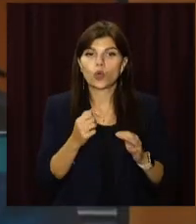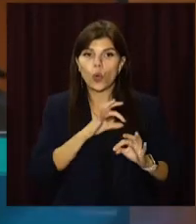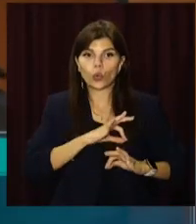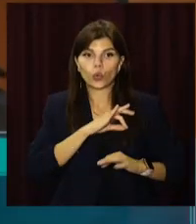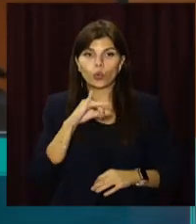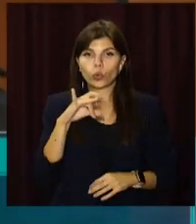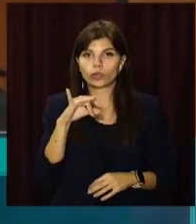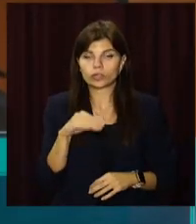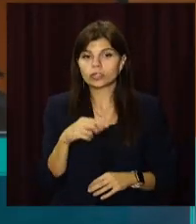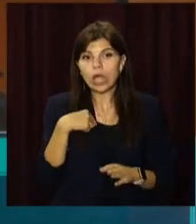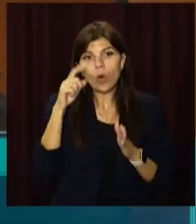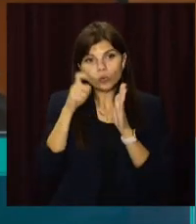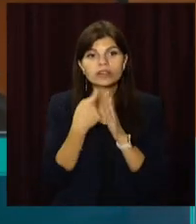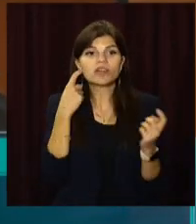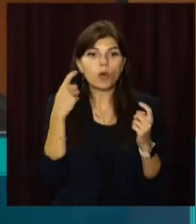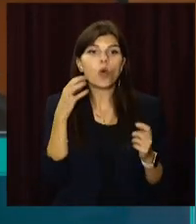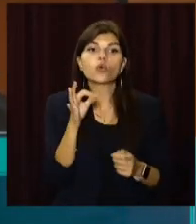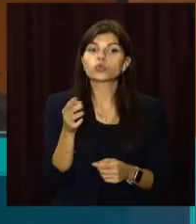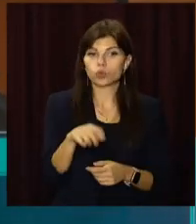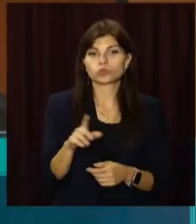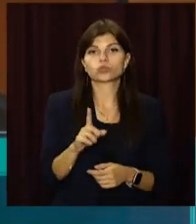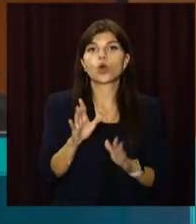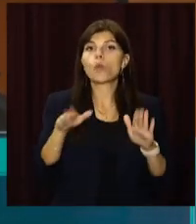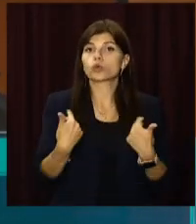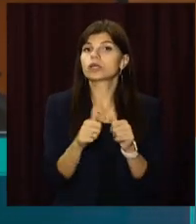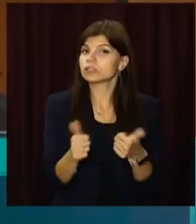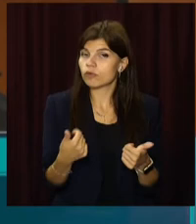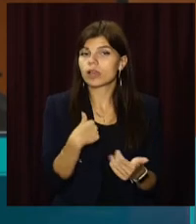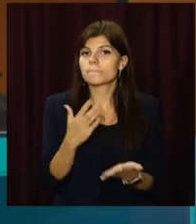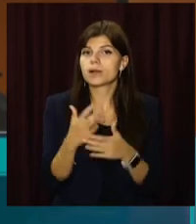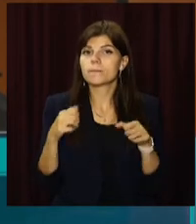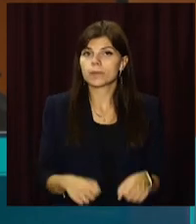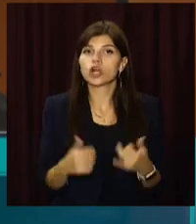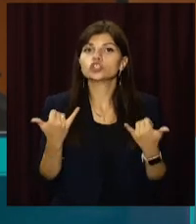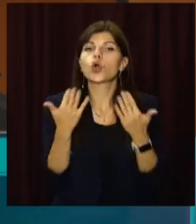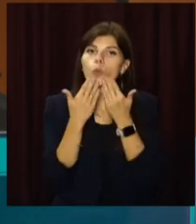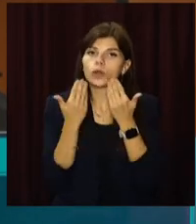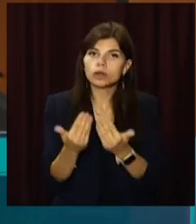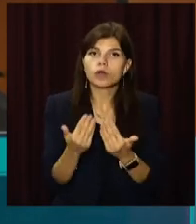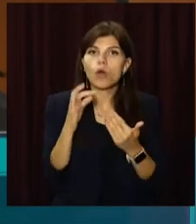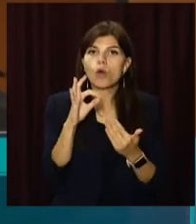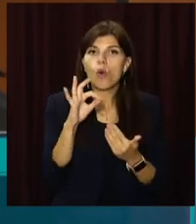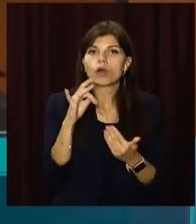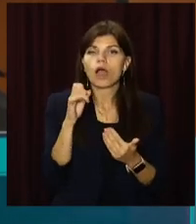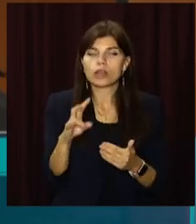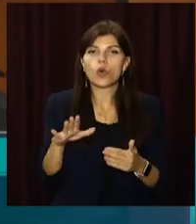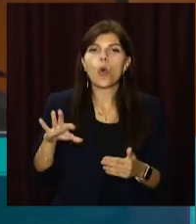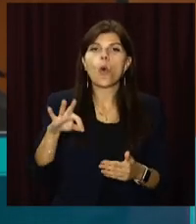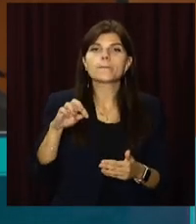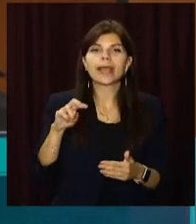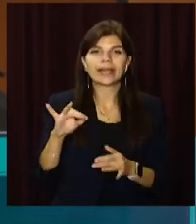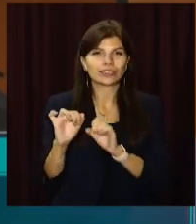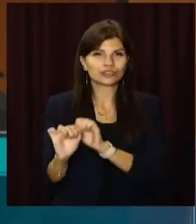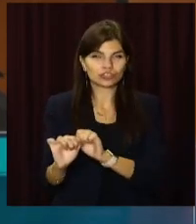узнала інформацію про те, що після розводу я маю право зараз звернутися в органи опіки по місту жительства своєму